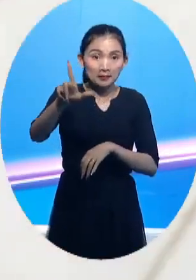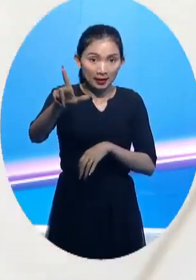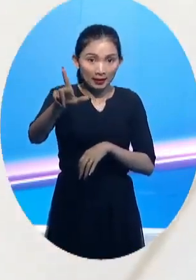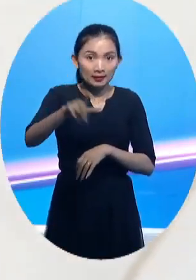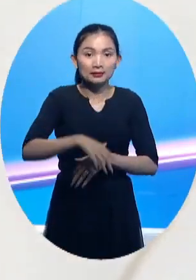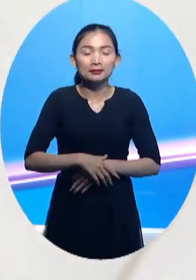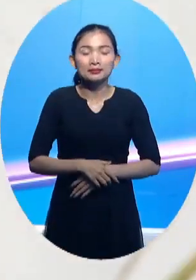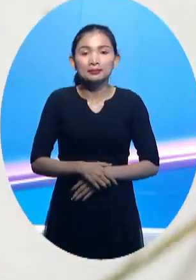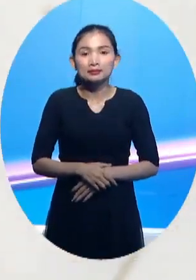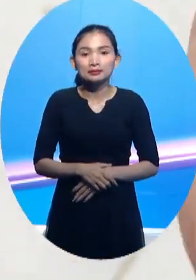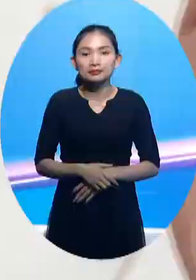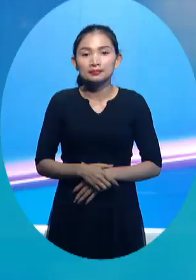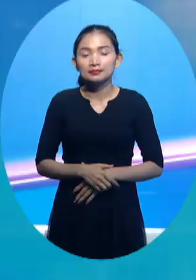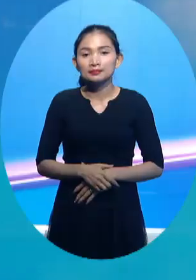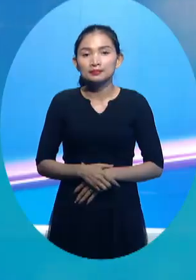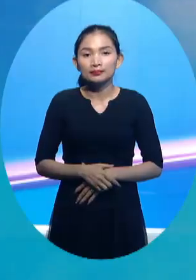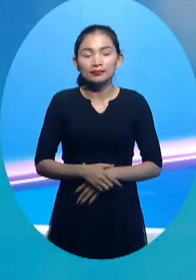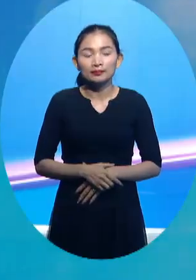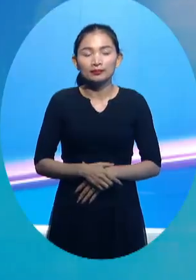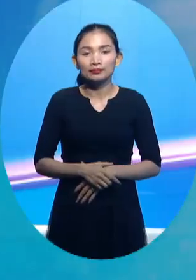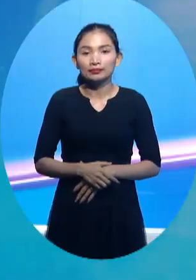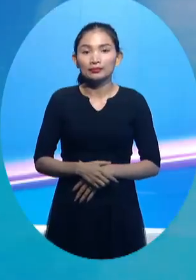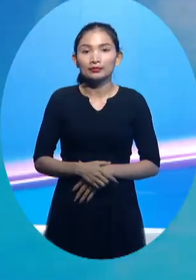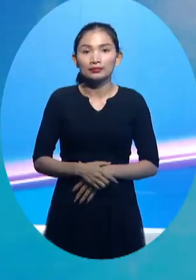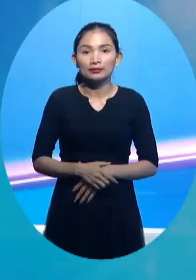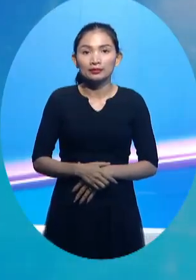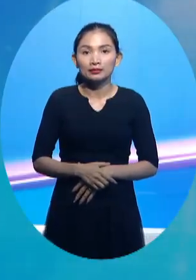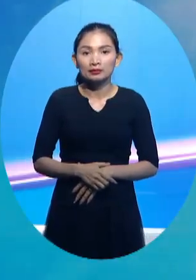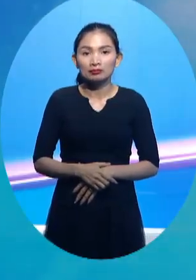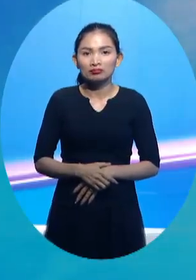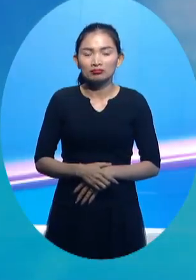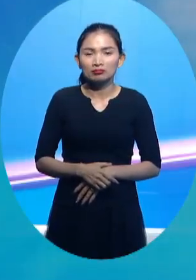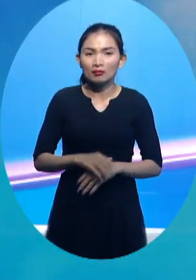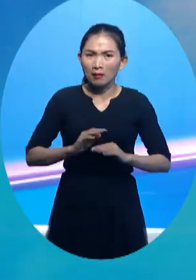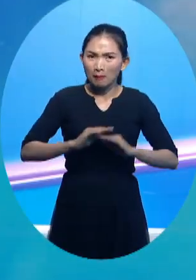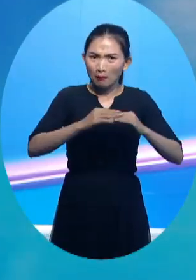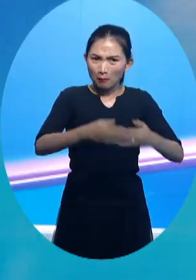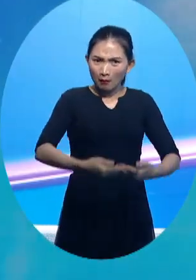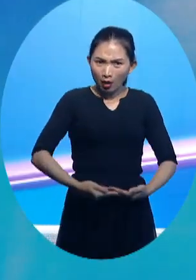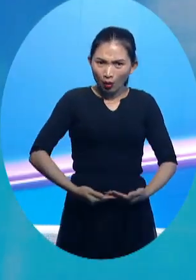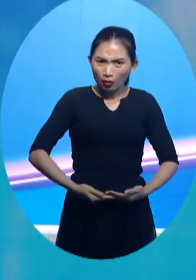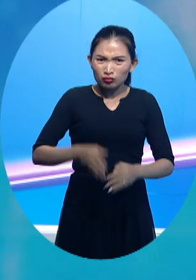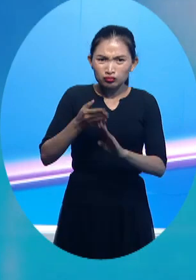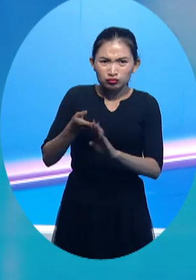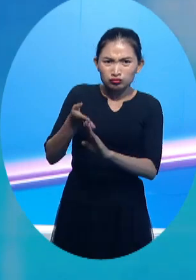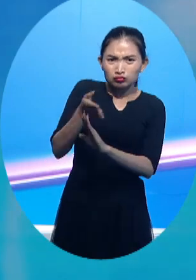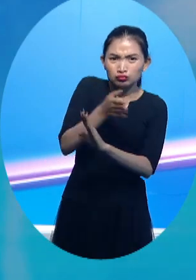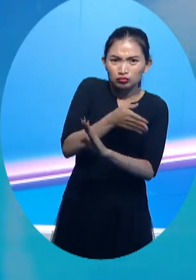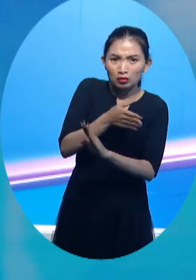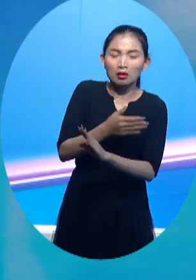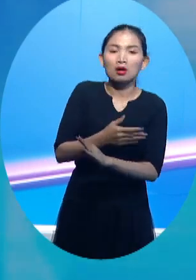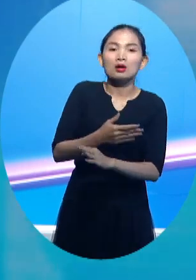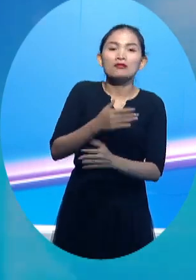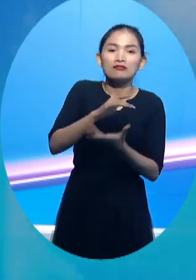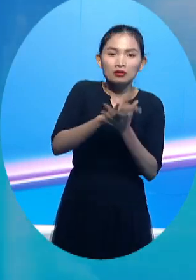thế giới hiện nay việc tâm soát trước khi mang thai là việc cần thiết đối với những cặp vợ chồng đang chuẩn bị làm cha